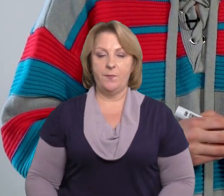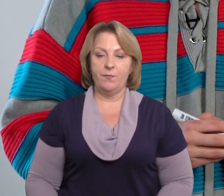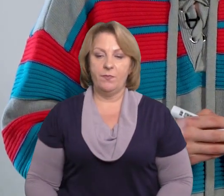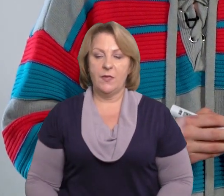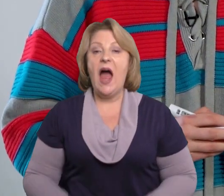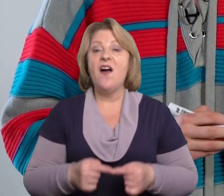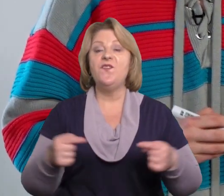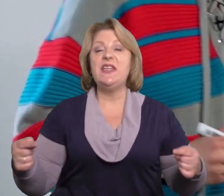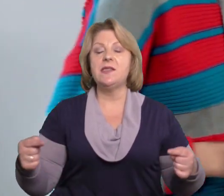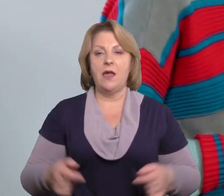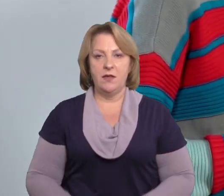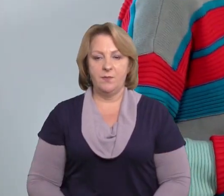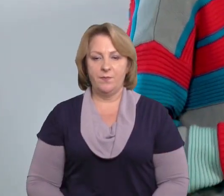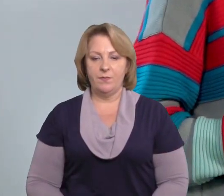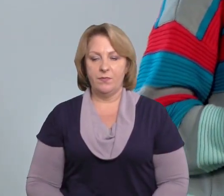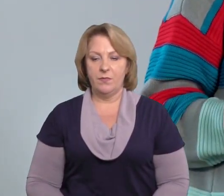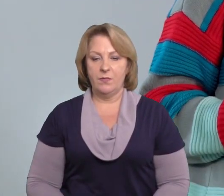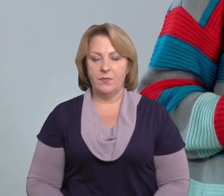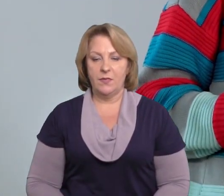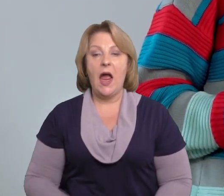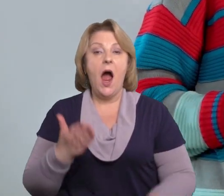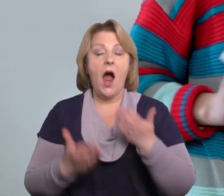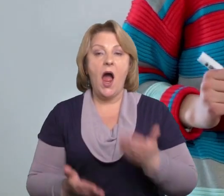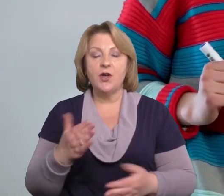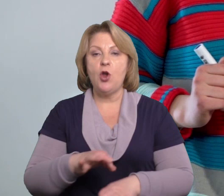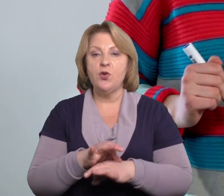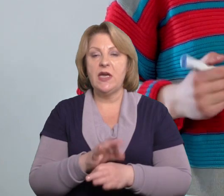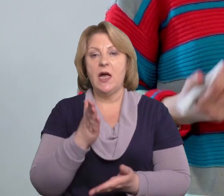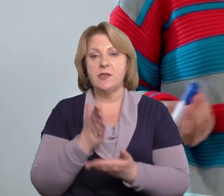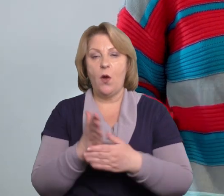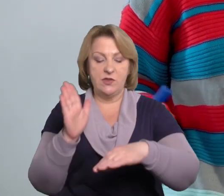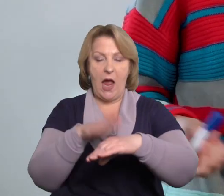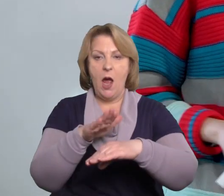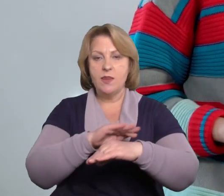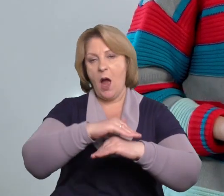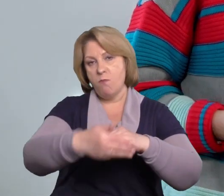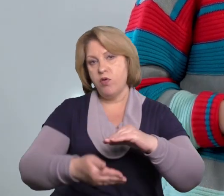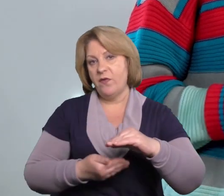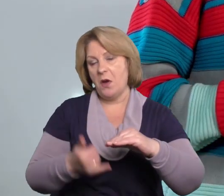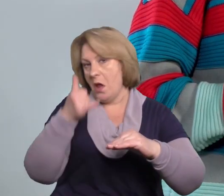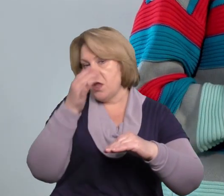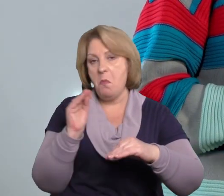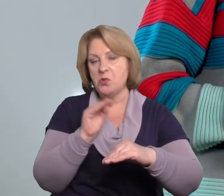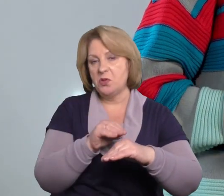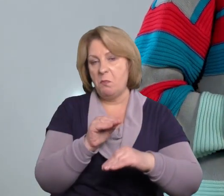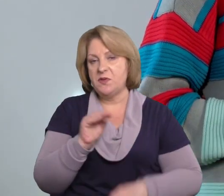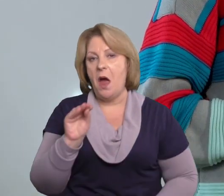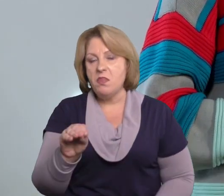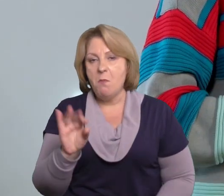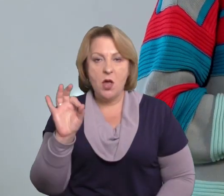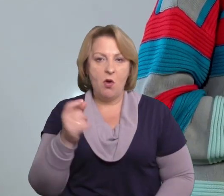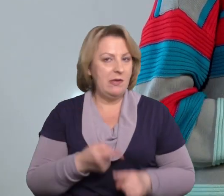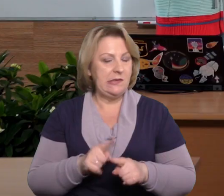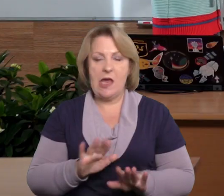місці відстані? Що як це тіло знаходиться прямо на поверхні? Ми ж не можемо написати нуль. І дійсно, це